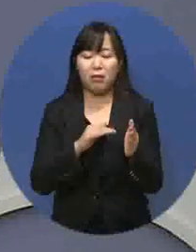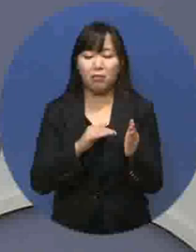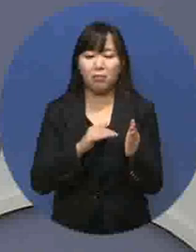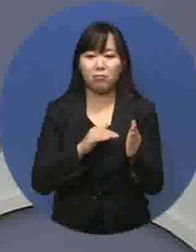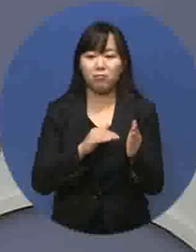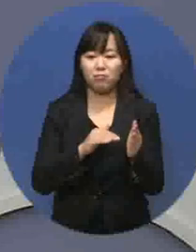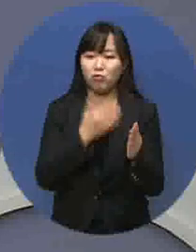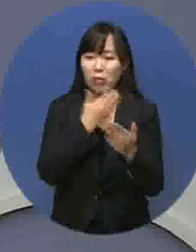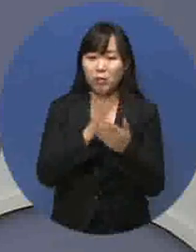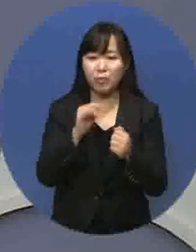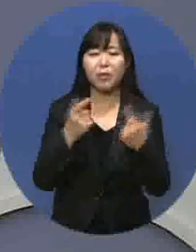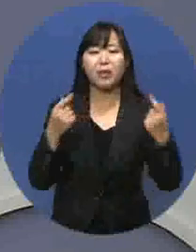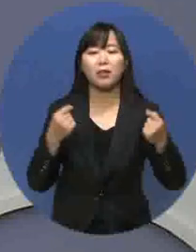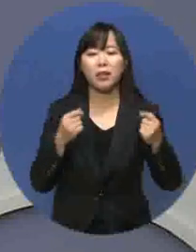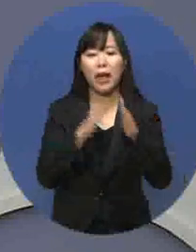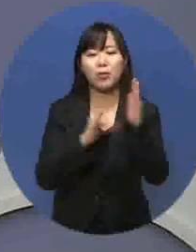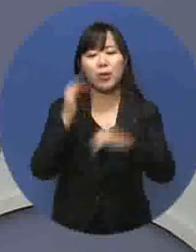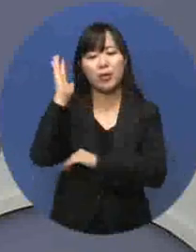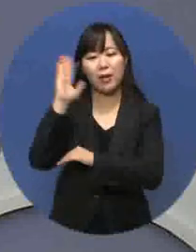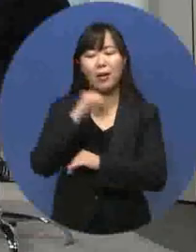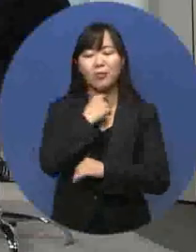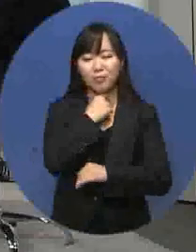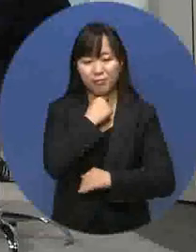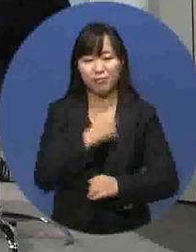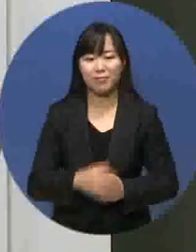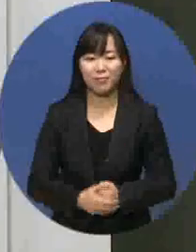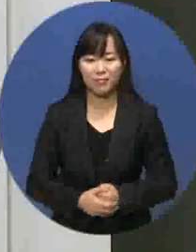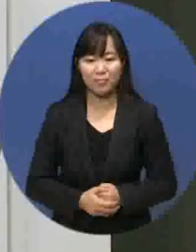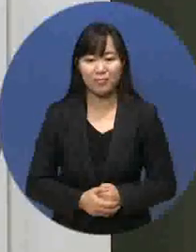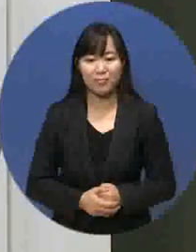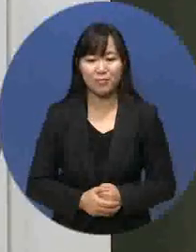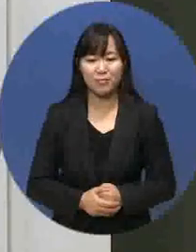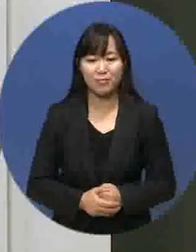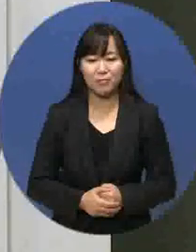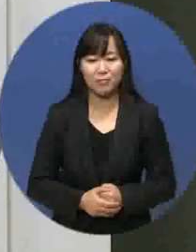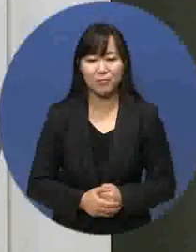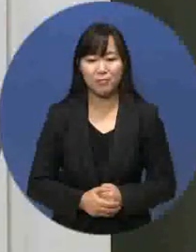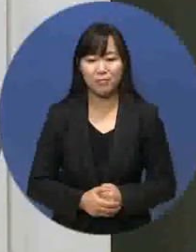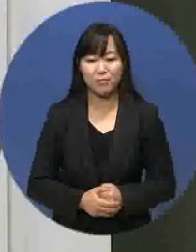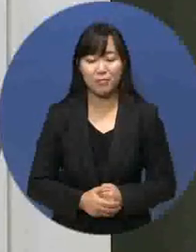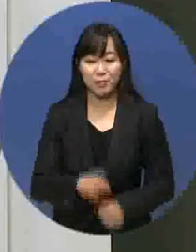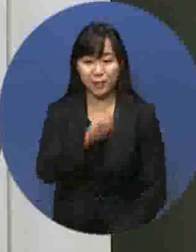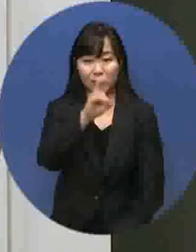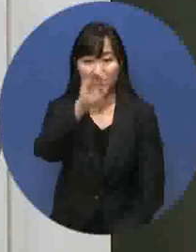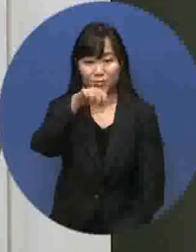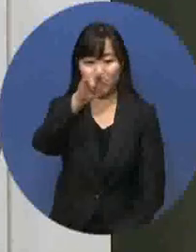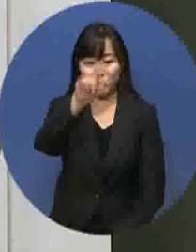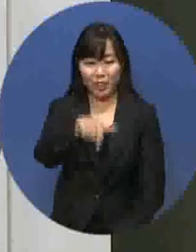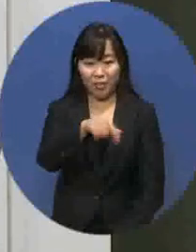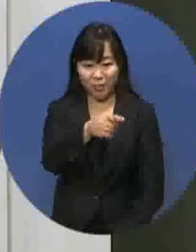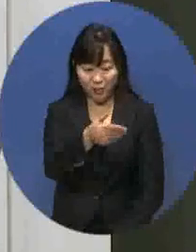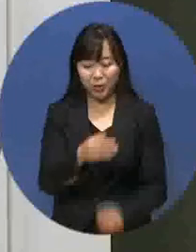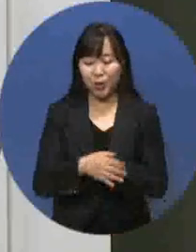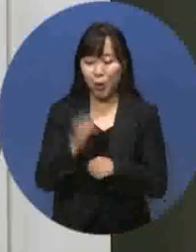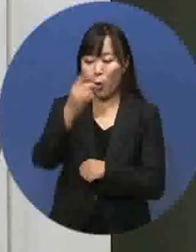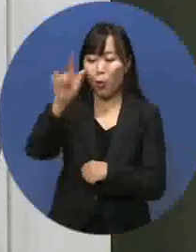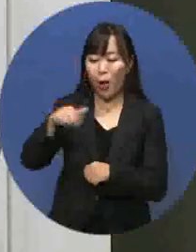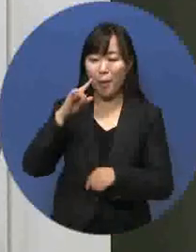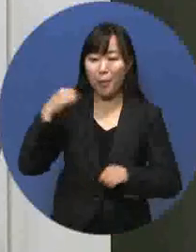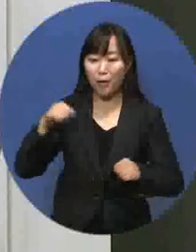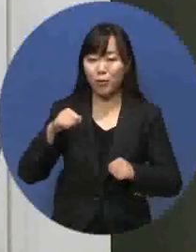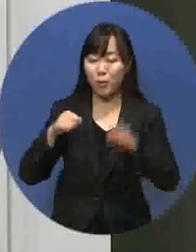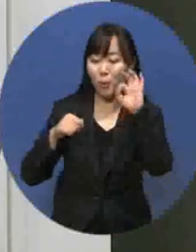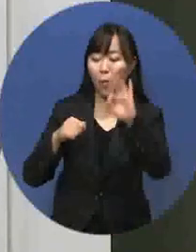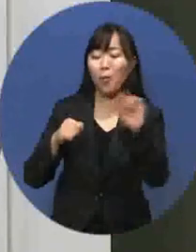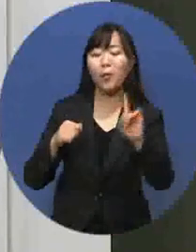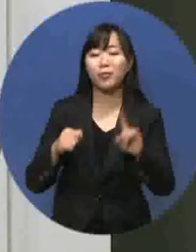하고 싶다라는 생각은 소망은 가지고 있습니다. 예, 양우석 감독은 곽도원 배우를 어떻게